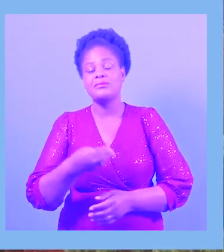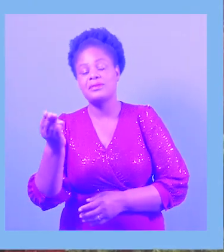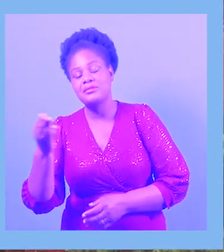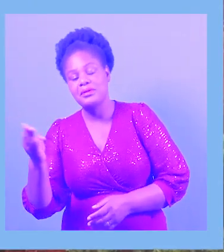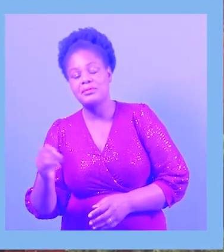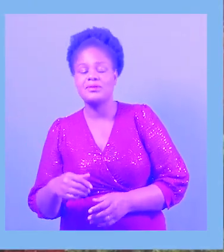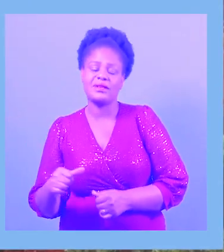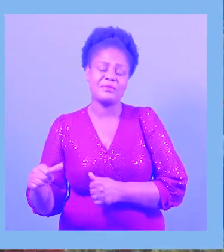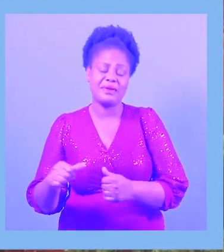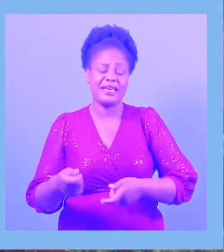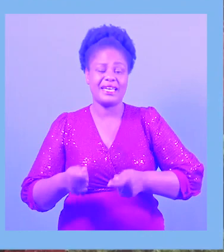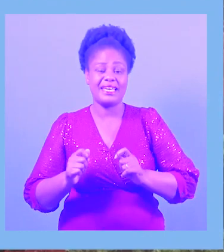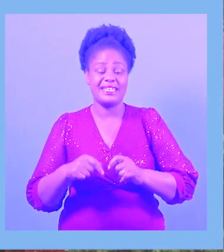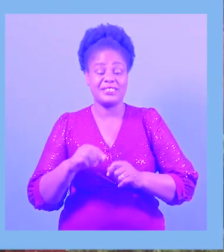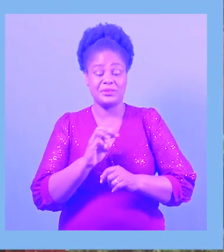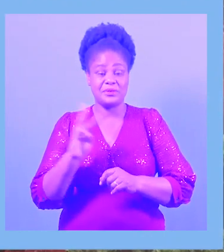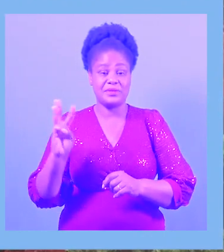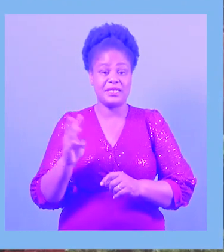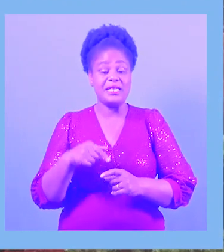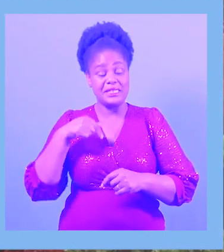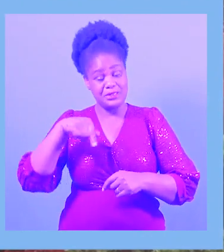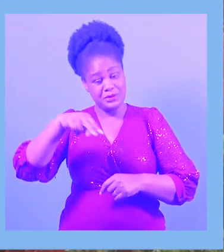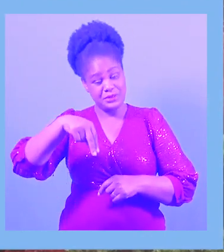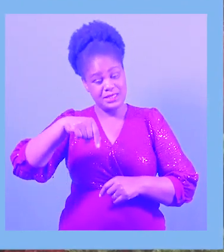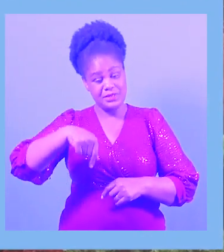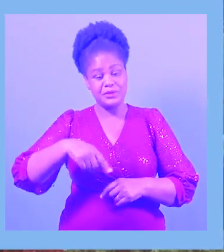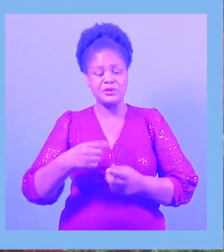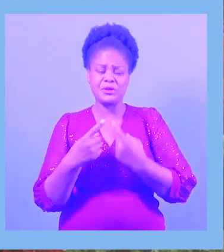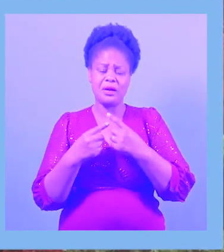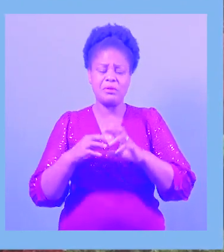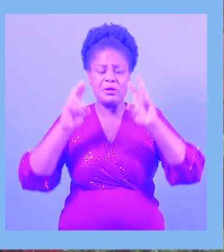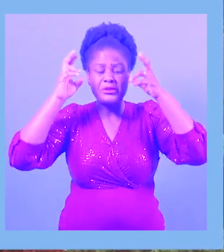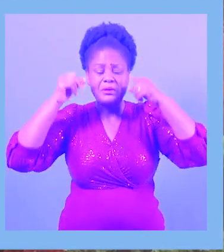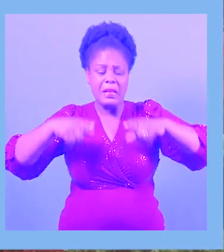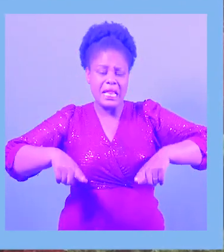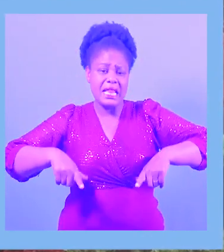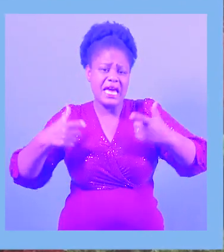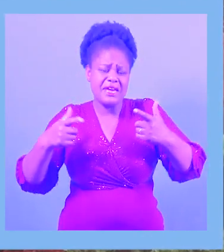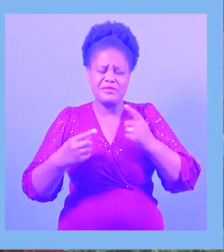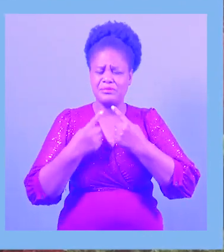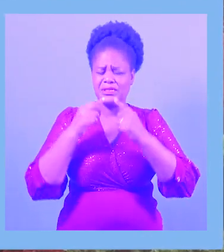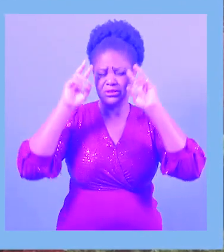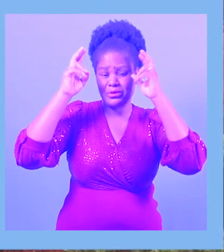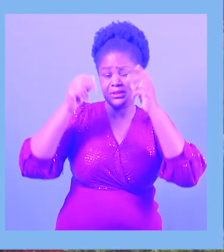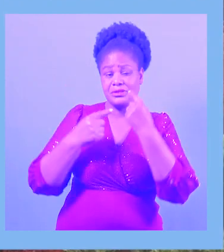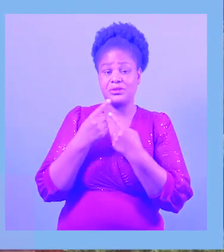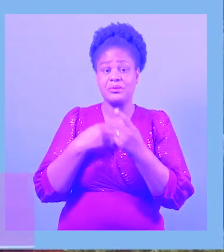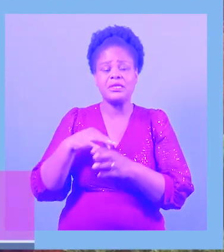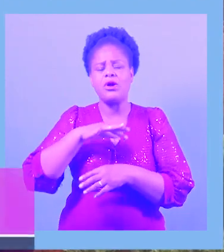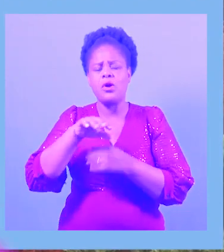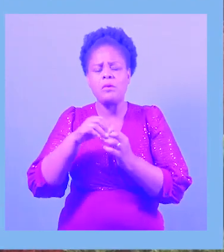Vadikani tadzoka zvakare svondo rino, isu tinotaura pamusoro peupenyu. Nyaya dzatinokurukura pano inyaya